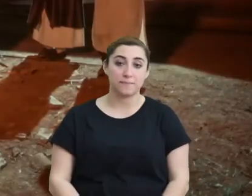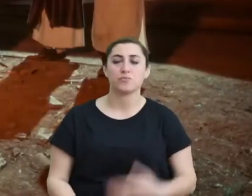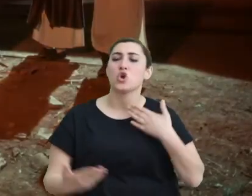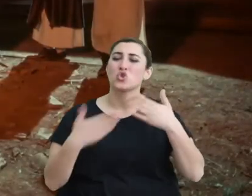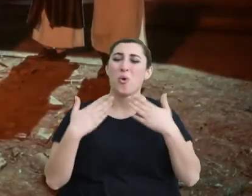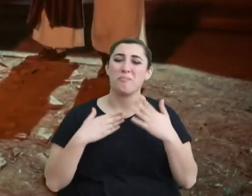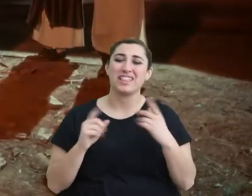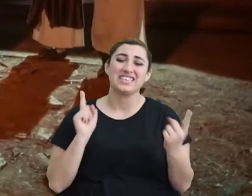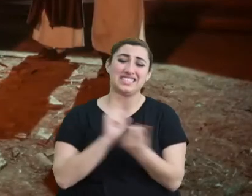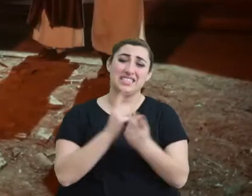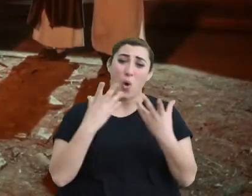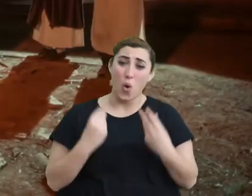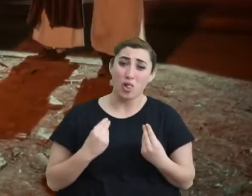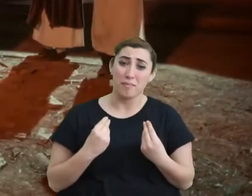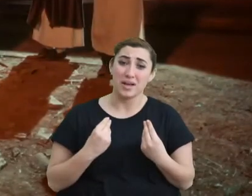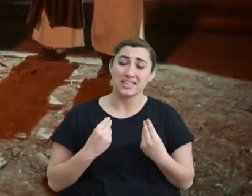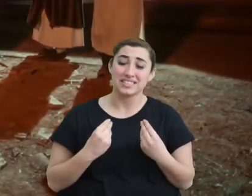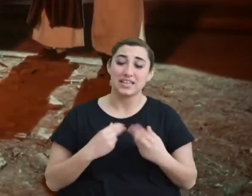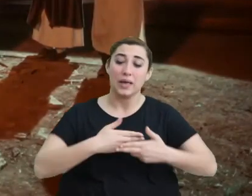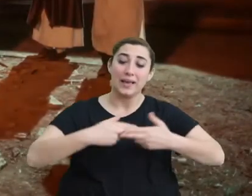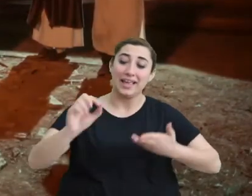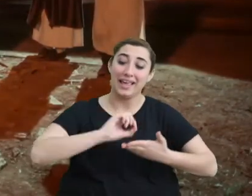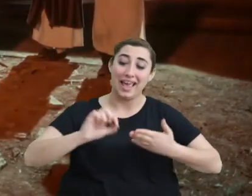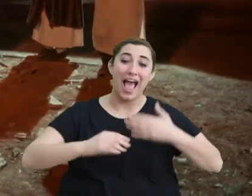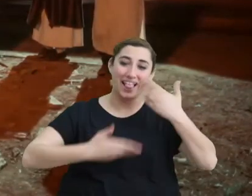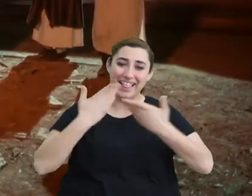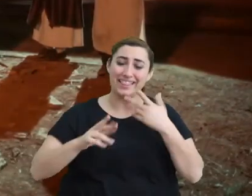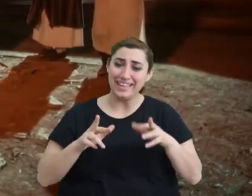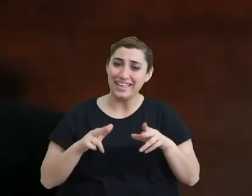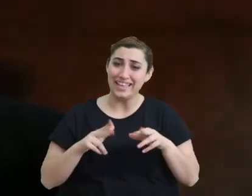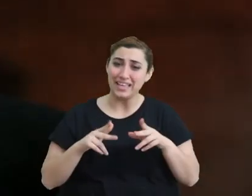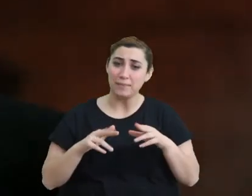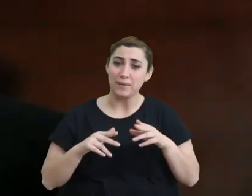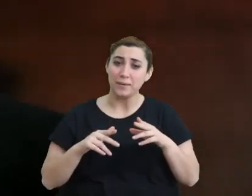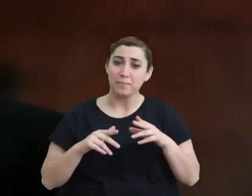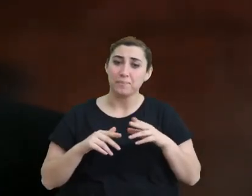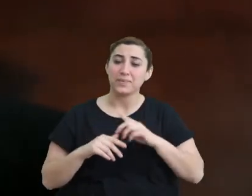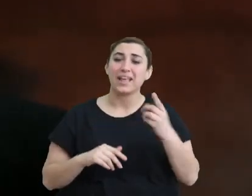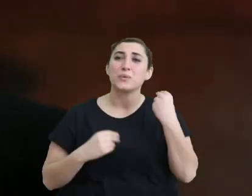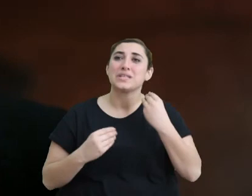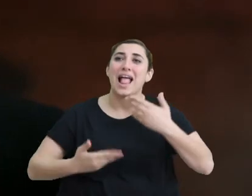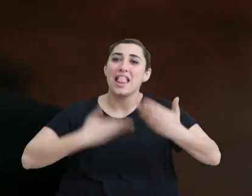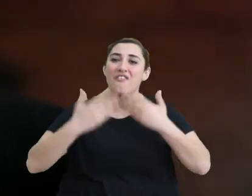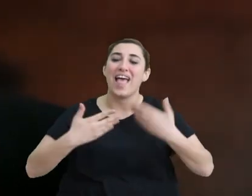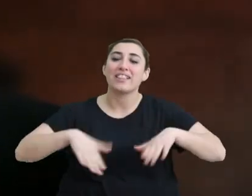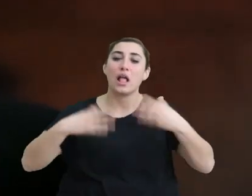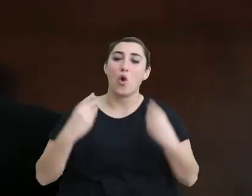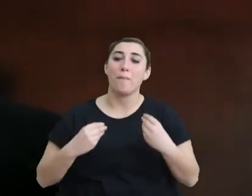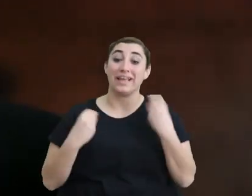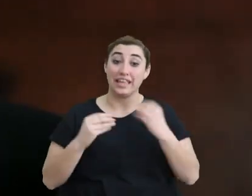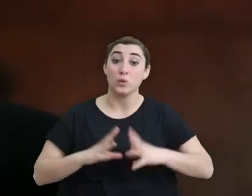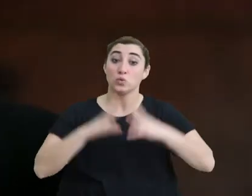Muhabbeti azaltmak, hadislerle de beyan olduğu üzere sünnete mani olmadır.